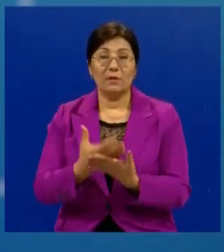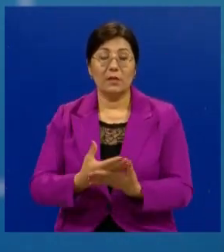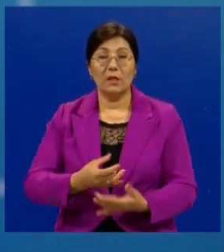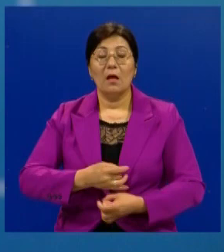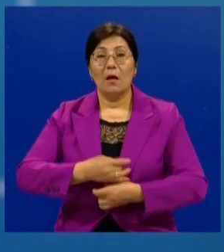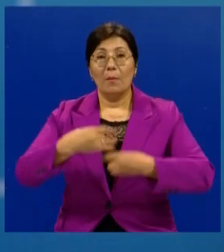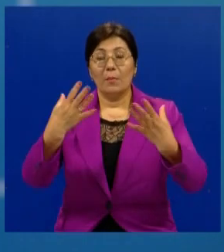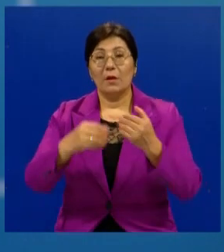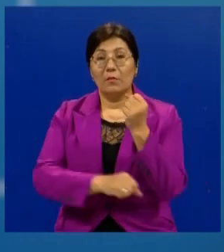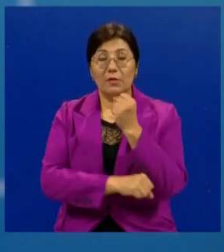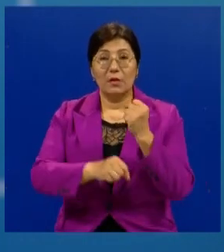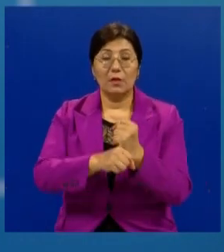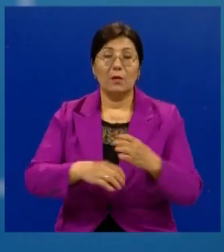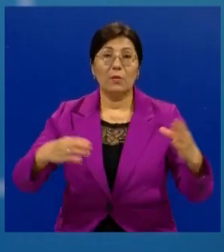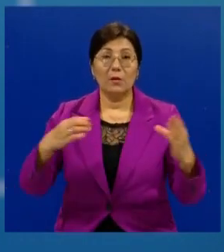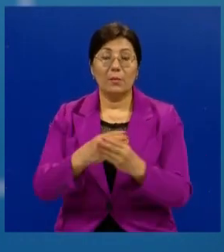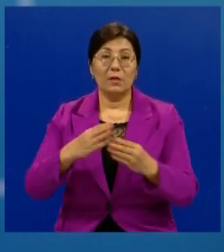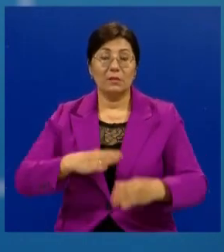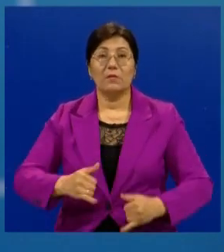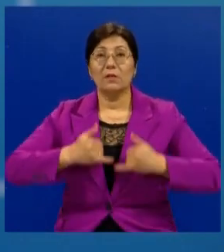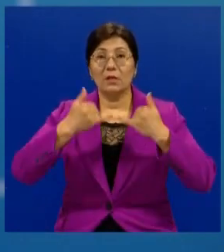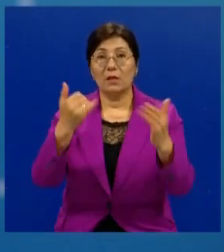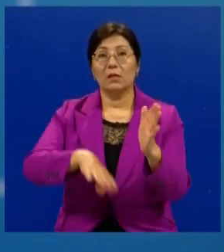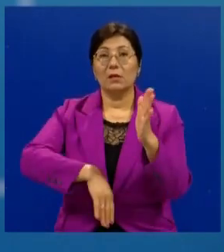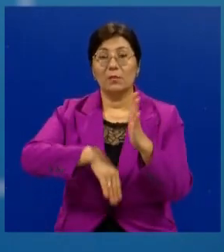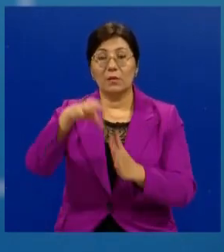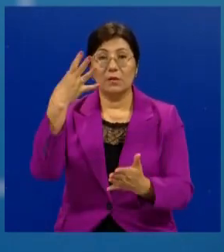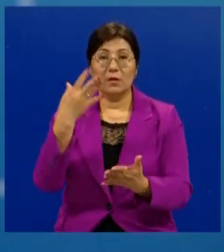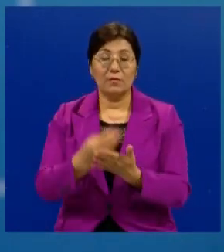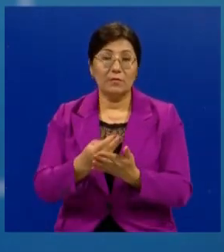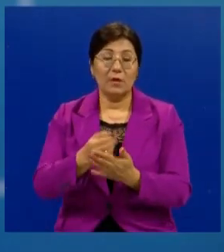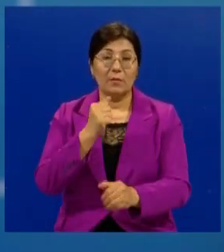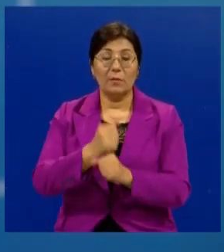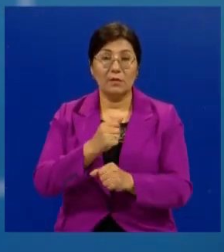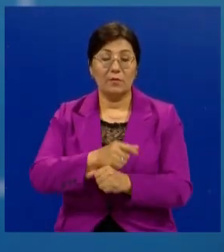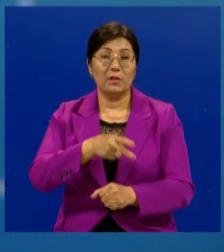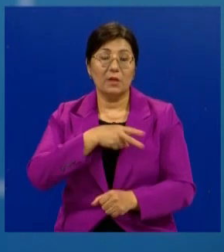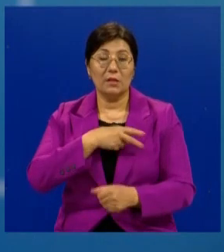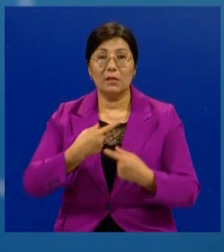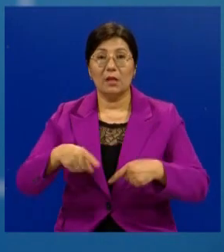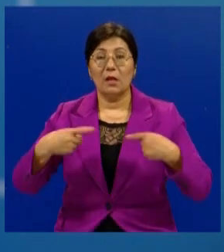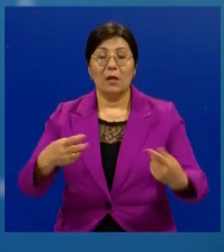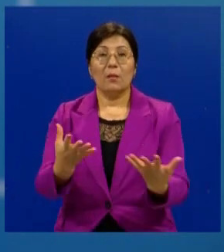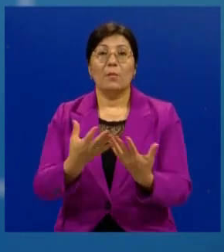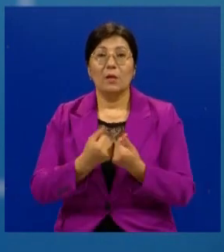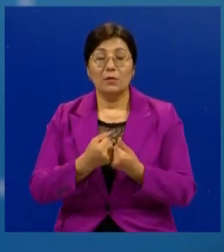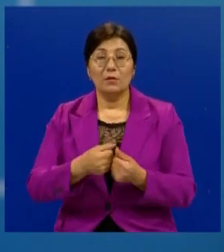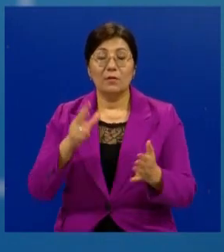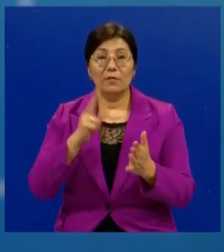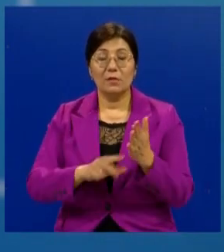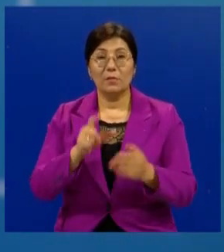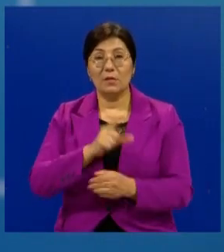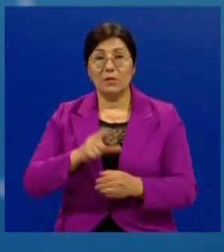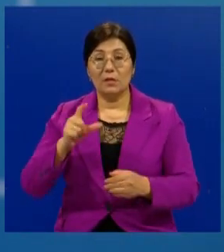праздник работников отрасли состоялось чествование лучших в своем деле. Награды различной величины получили порядка 80